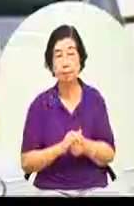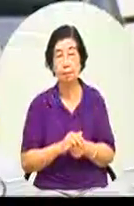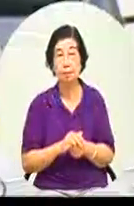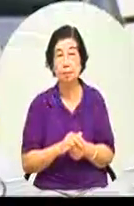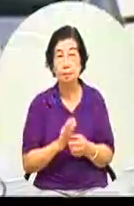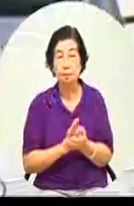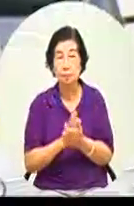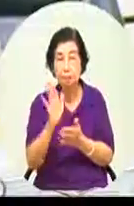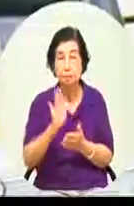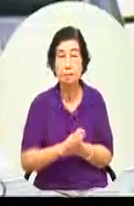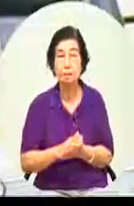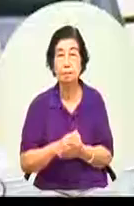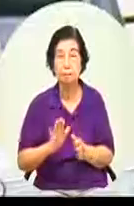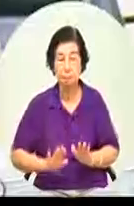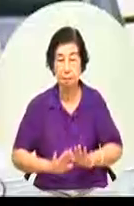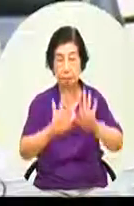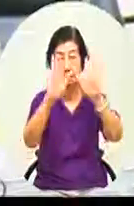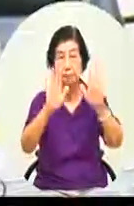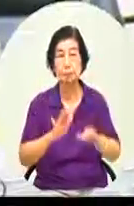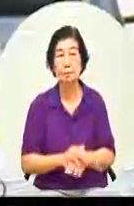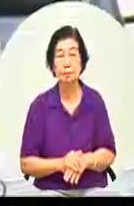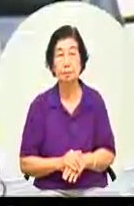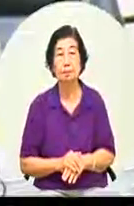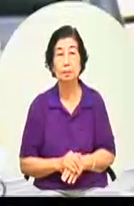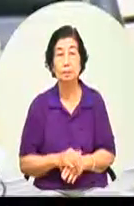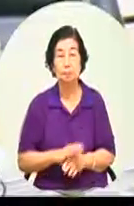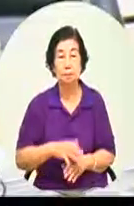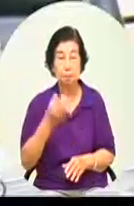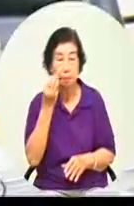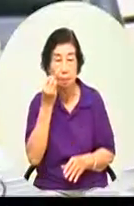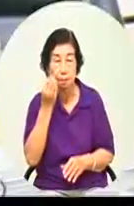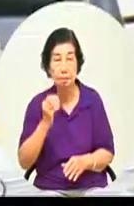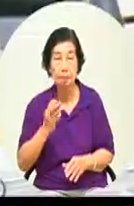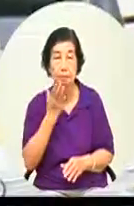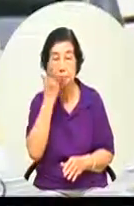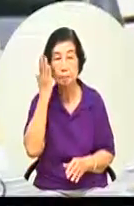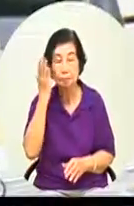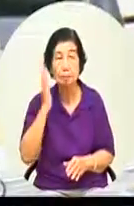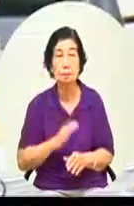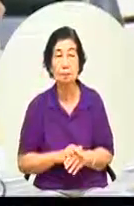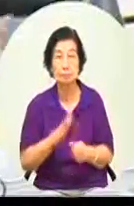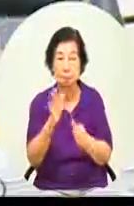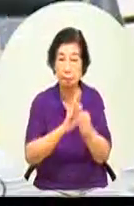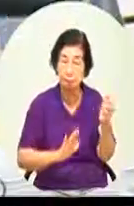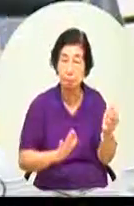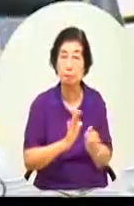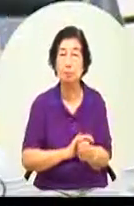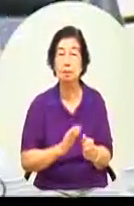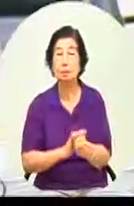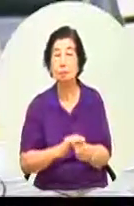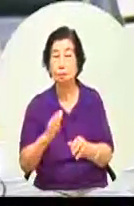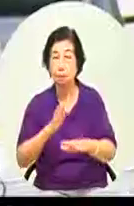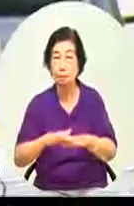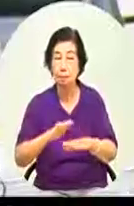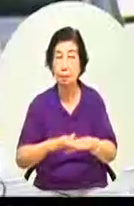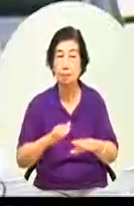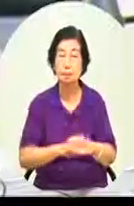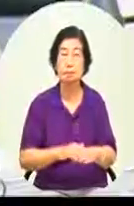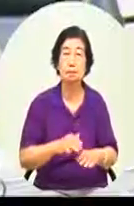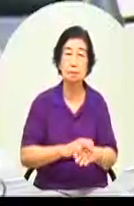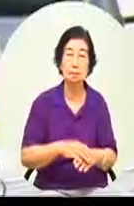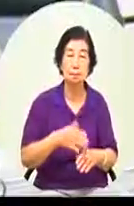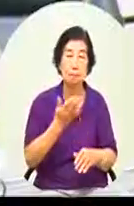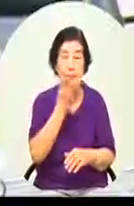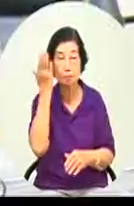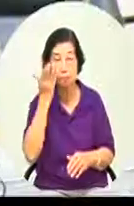来愈好。因为观光产业能够影响到的层面相当的广，包括我们的旅游业者，包括我们的饭店，